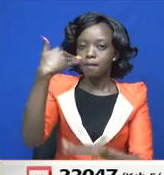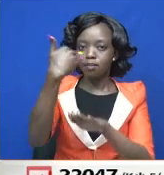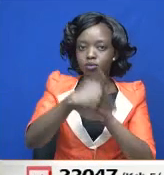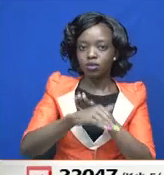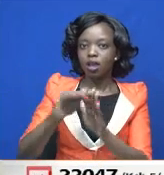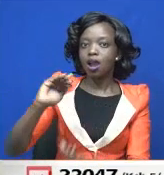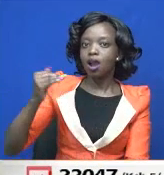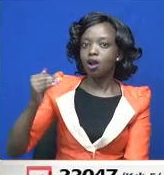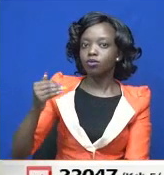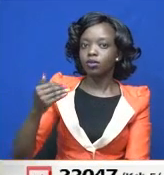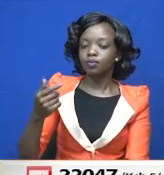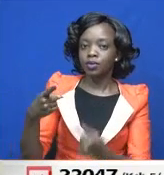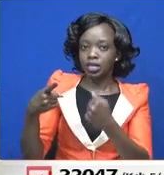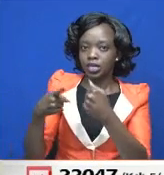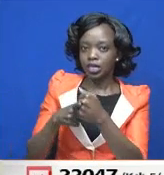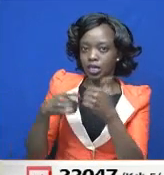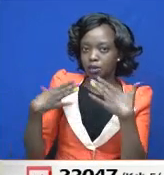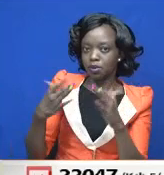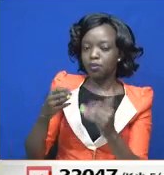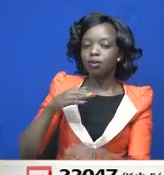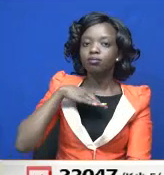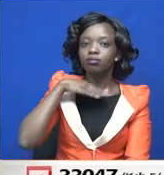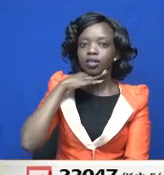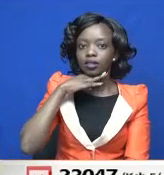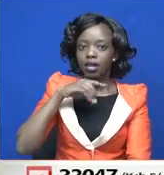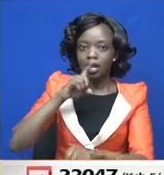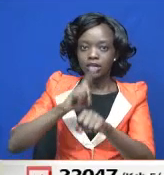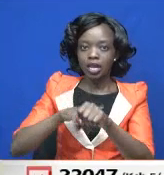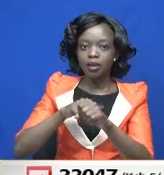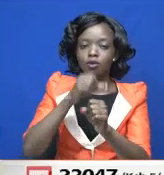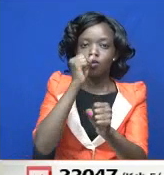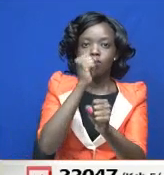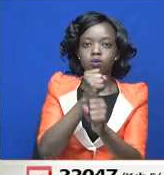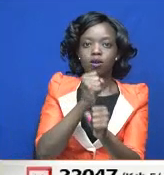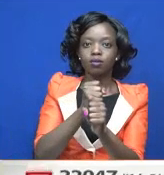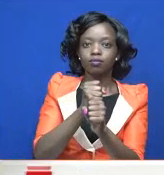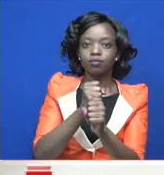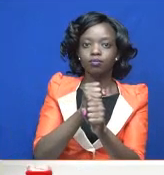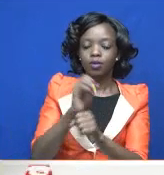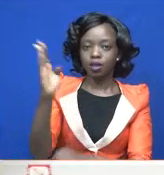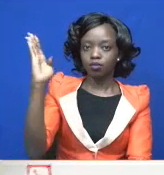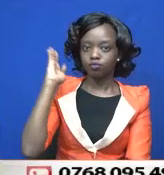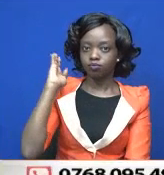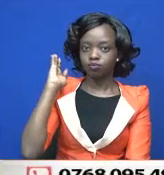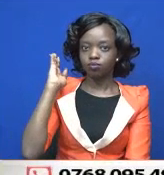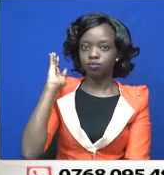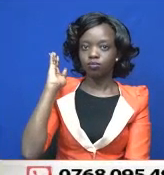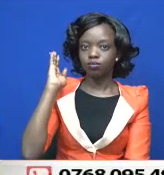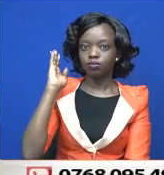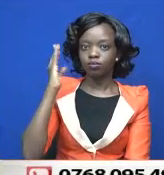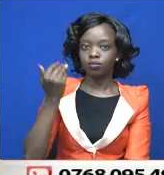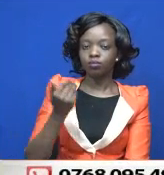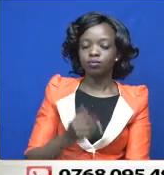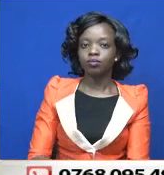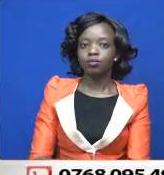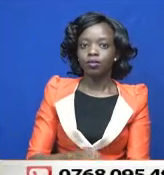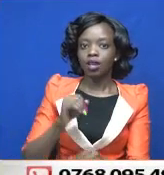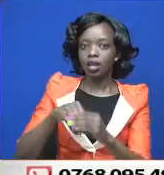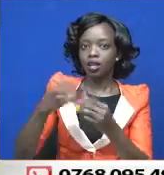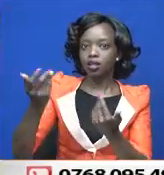Vijana hao sita walikumbana na kifo walipoenda kufanya kazi ya ulinzi almaarufu bouncers.